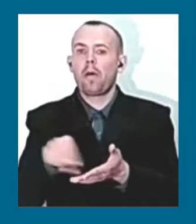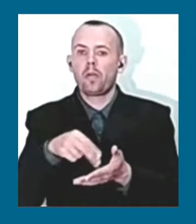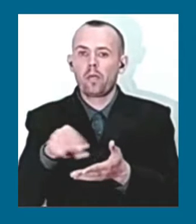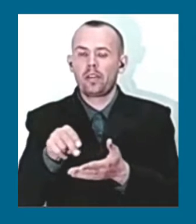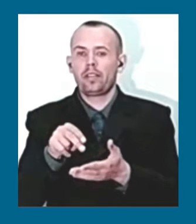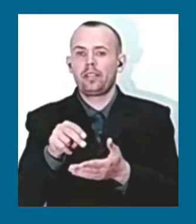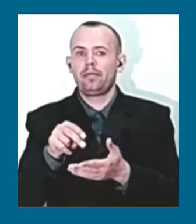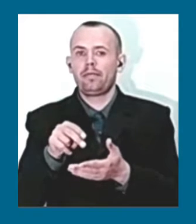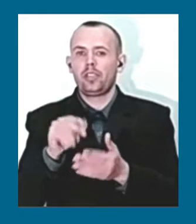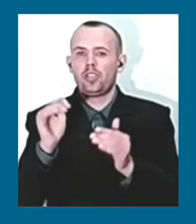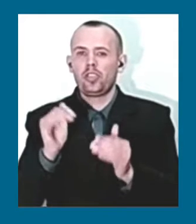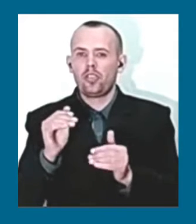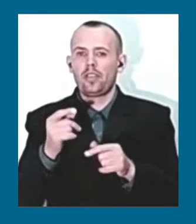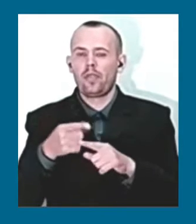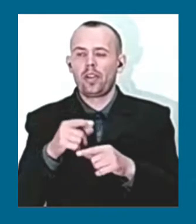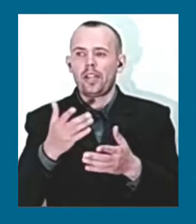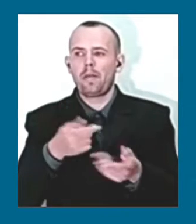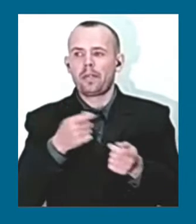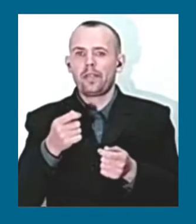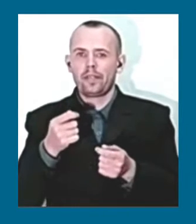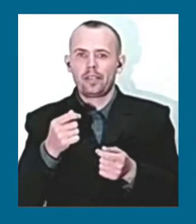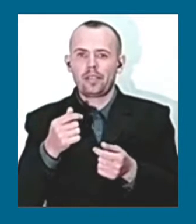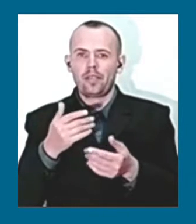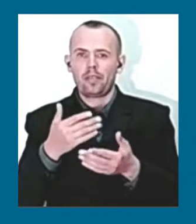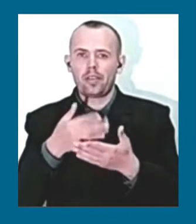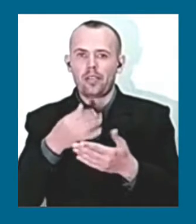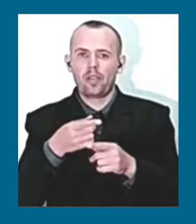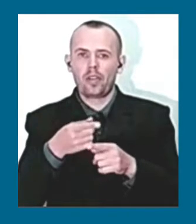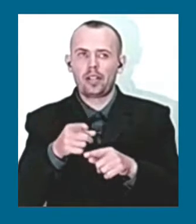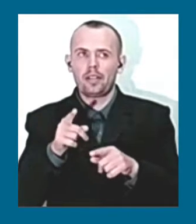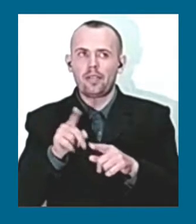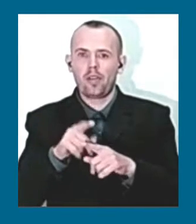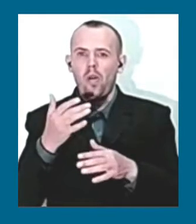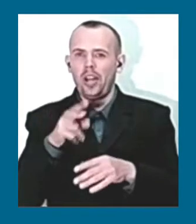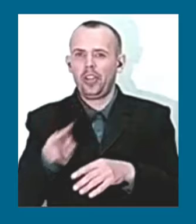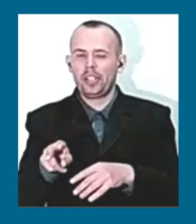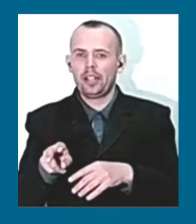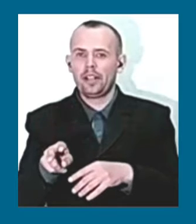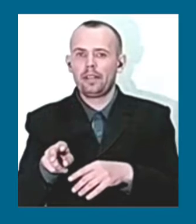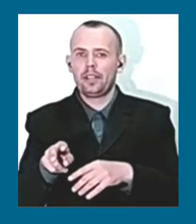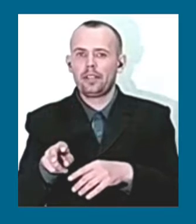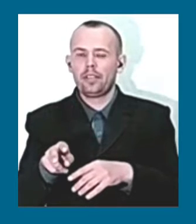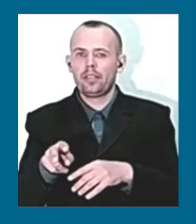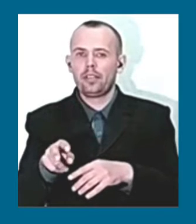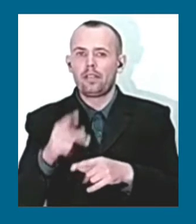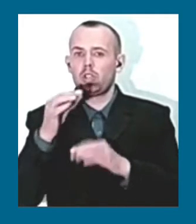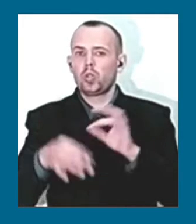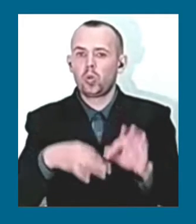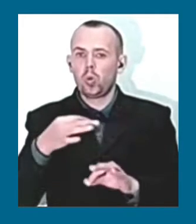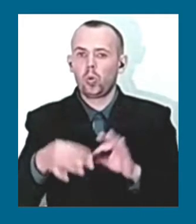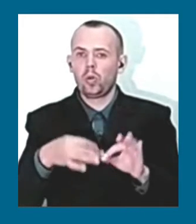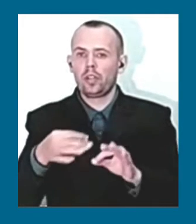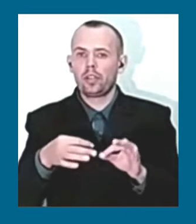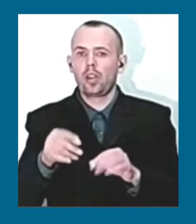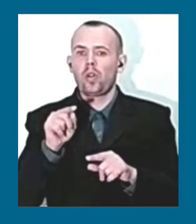бы мы поставили не кислородную станцию, а криогенные цилиндры, в сутки у нас было бы